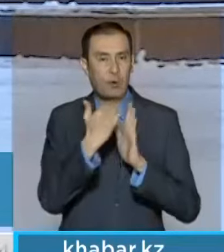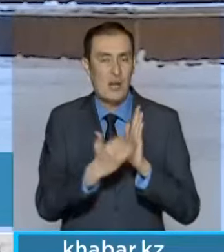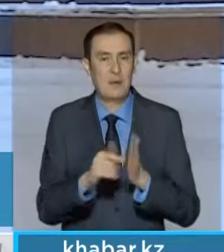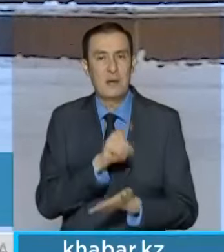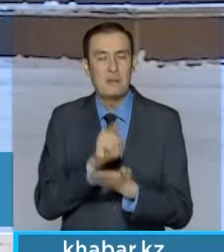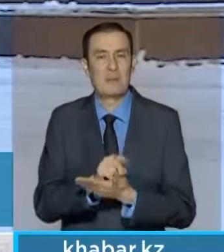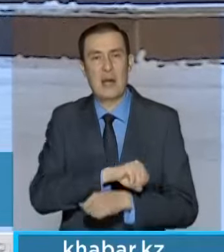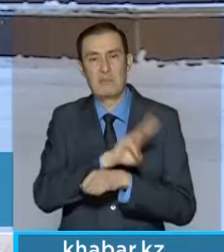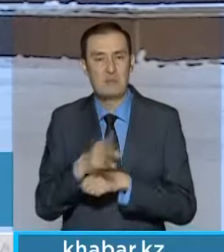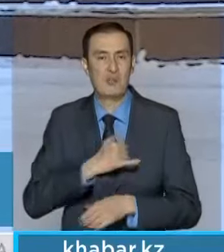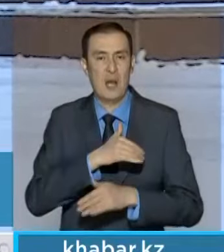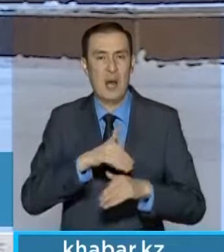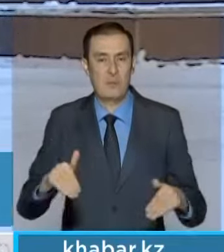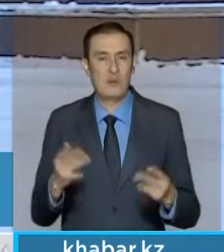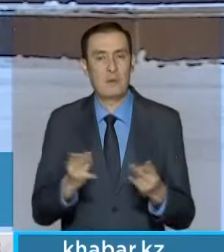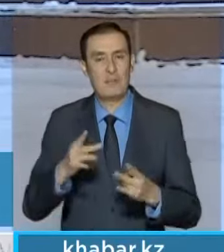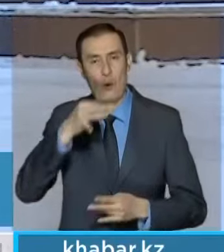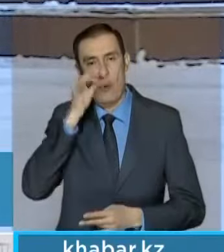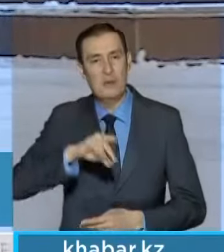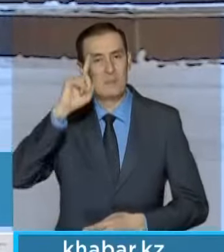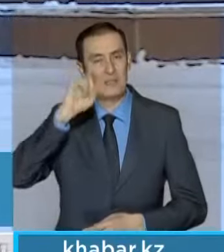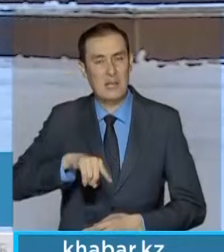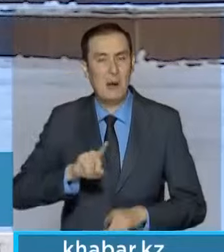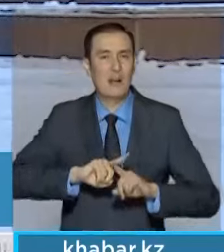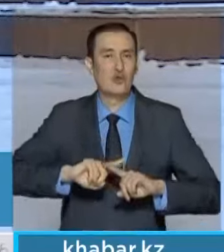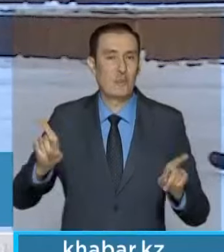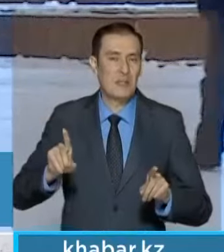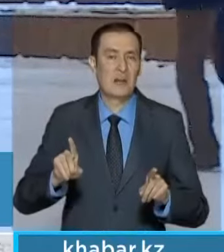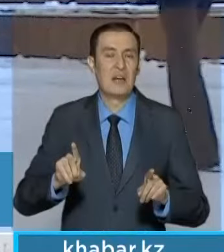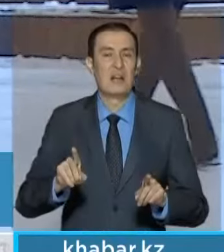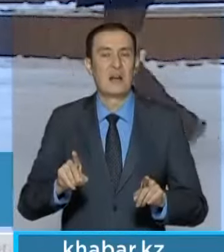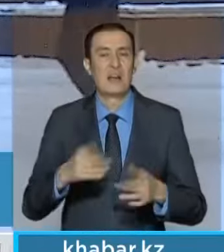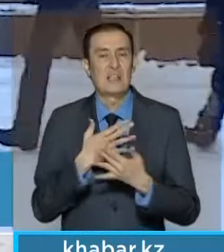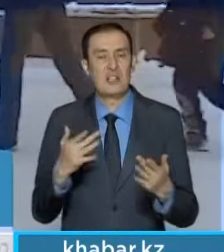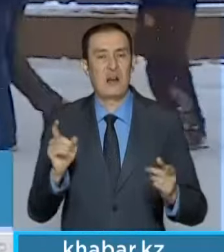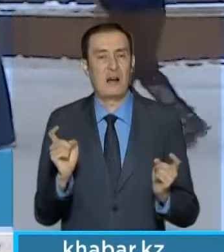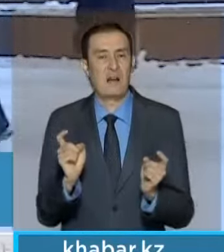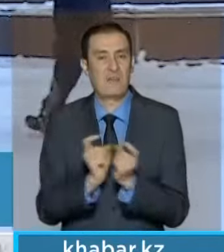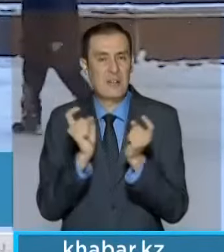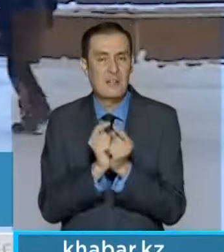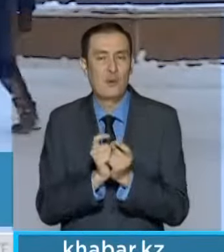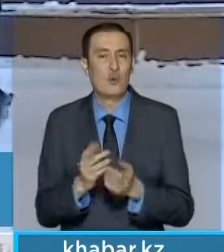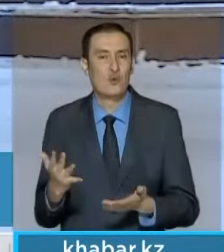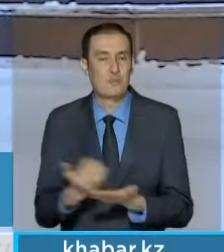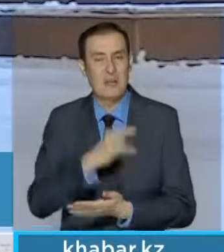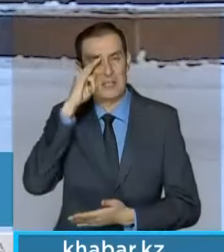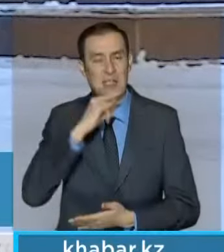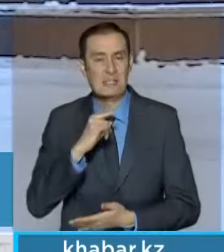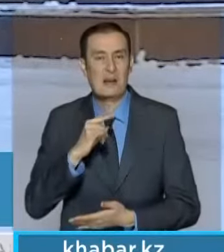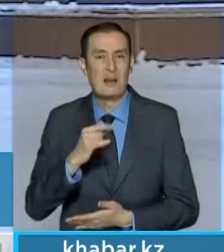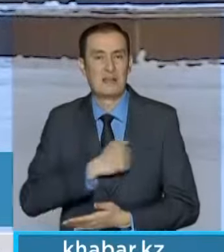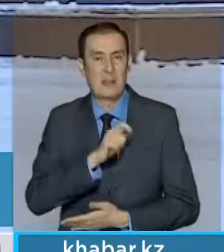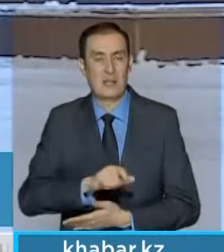призвано обеспечить нашу армию необходимыми знаниями об особенностях так называемых гибридных конфликтов. Учитывая успехи казахстанских «голубых